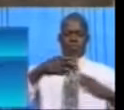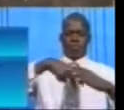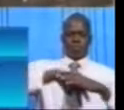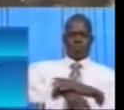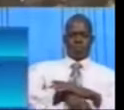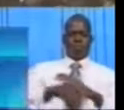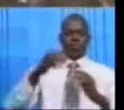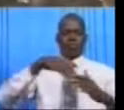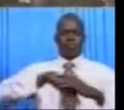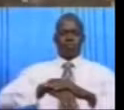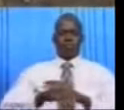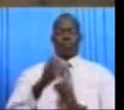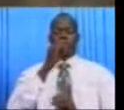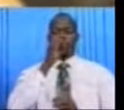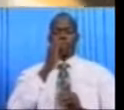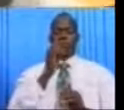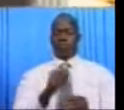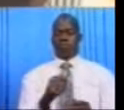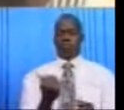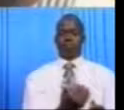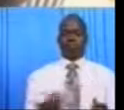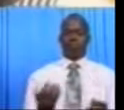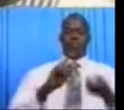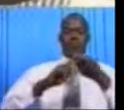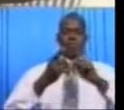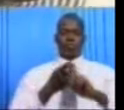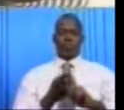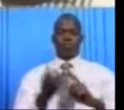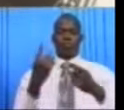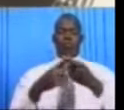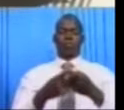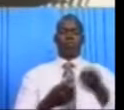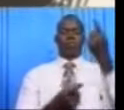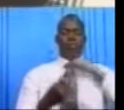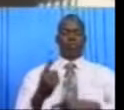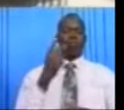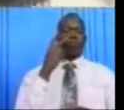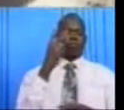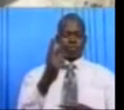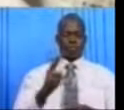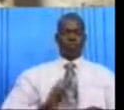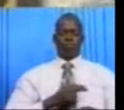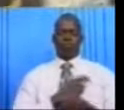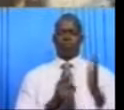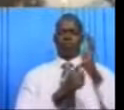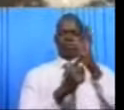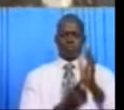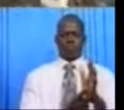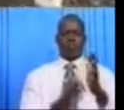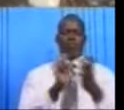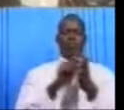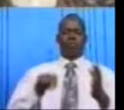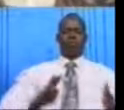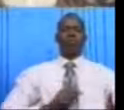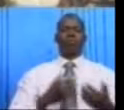forages et bien d'autres choses. Ces amis, quand ils viennent nous rendre visite aussi, nous aussi nous leur montrons ce que nous disposons